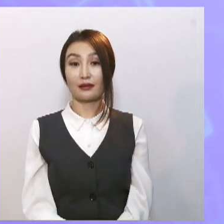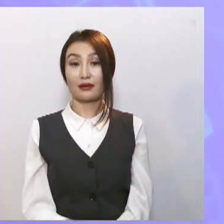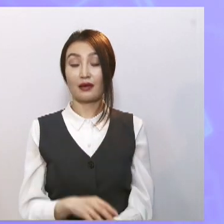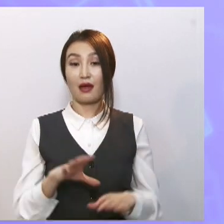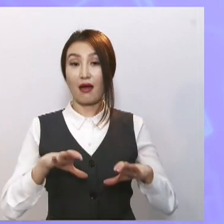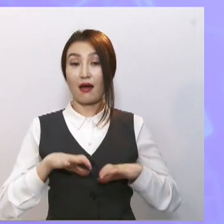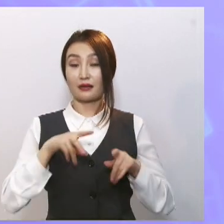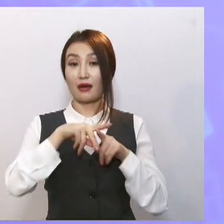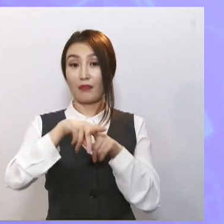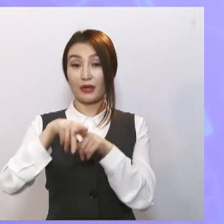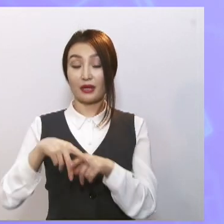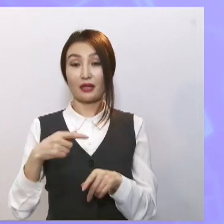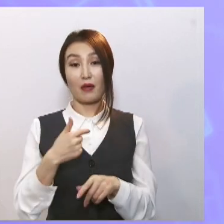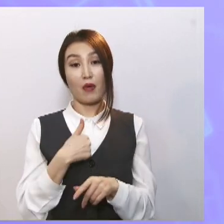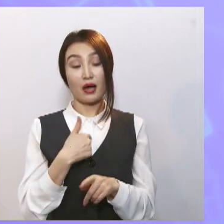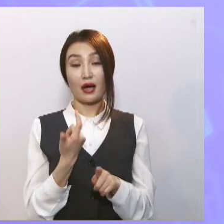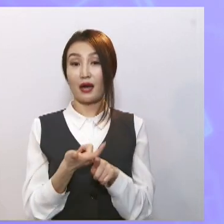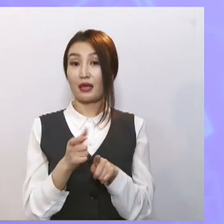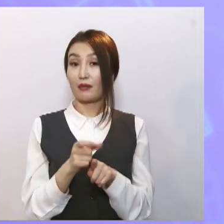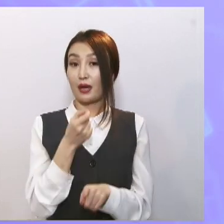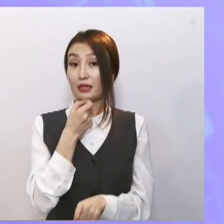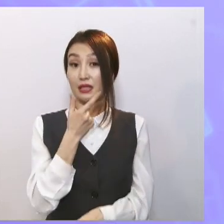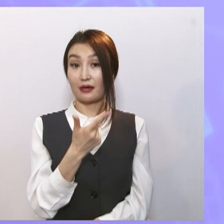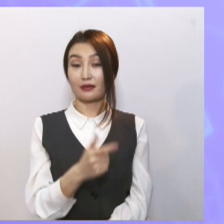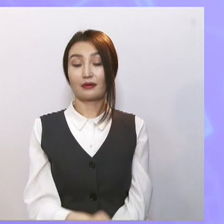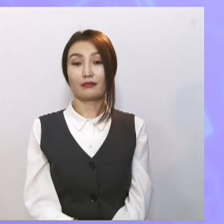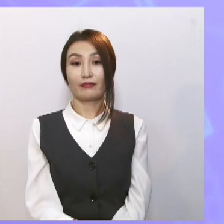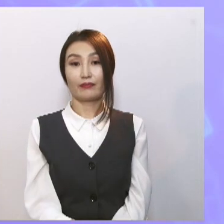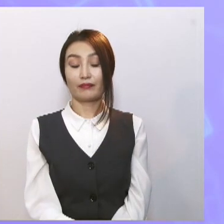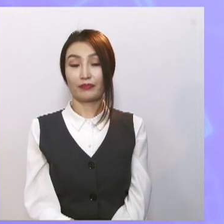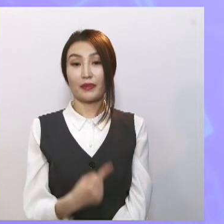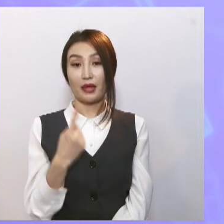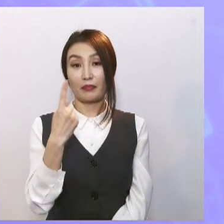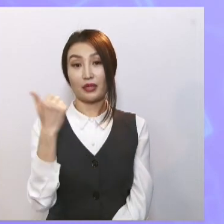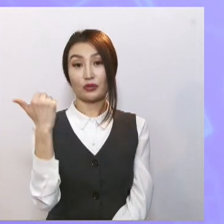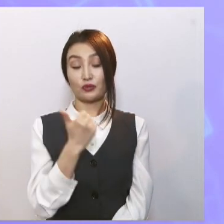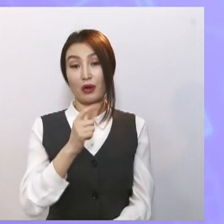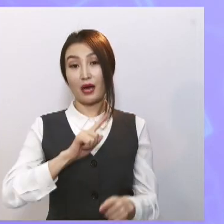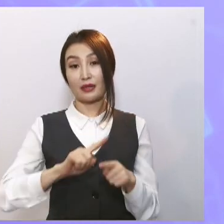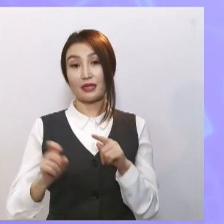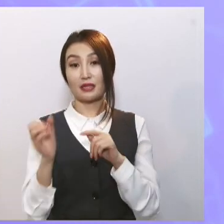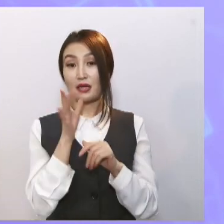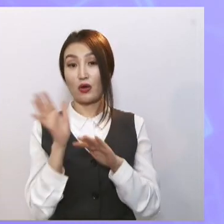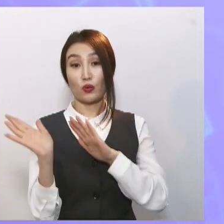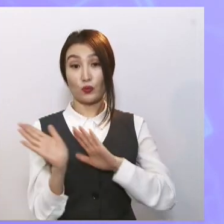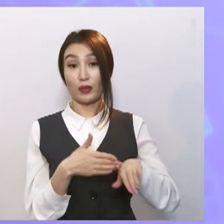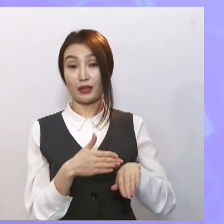Атка минген мага аябай жакты. Бир жума тез эле өтүп